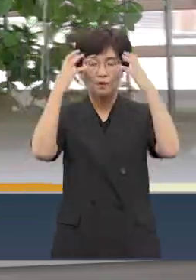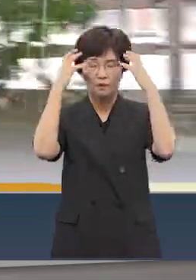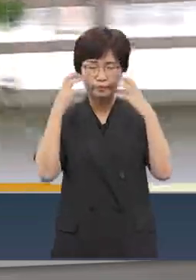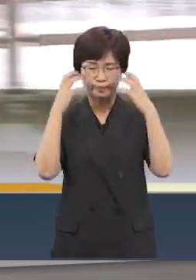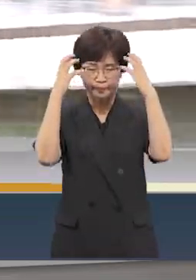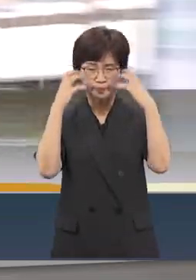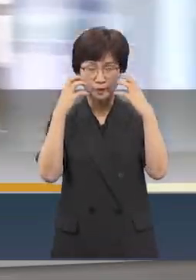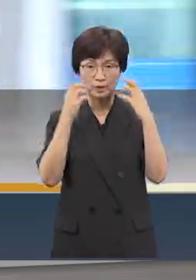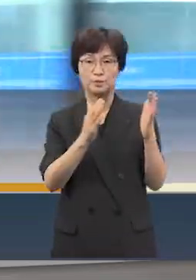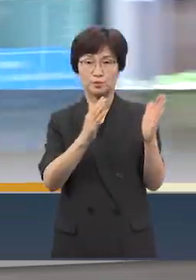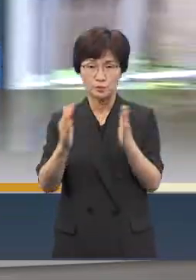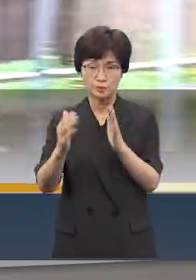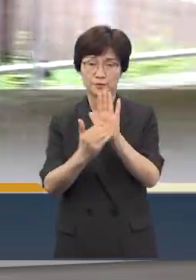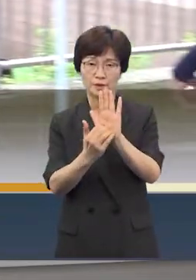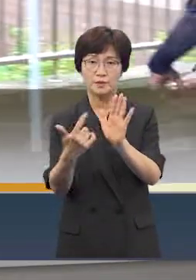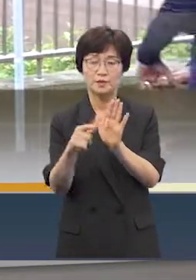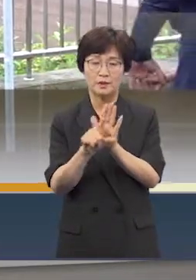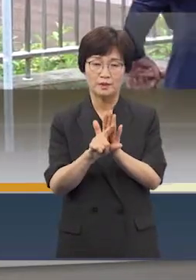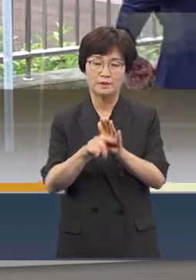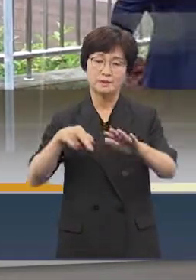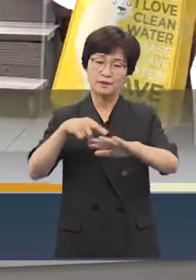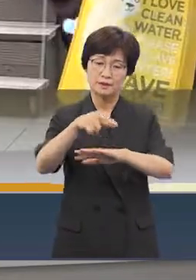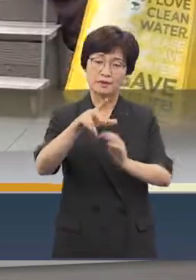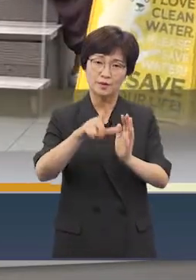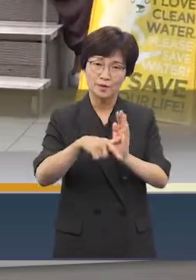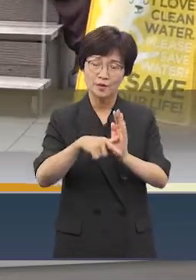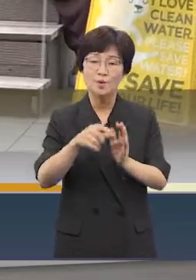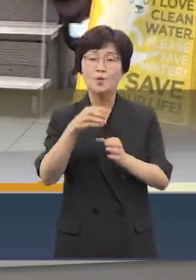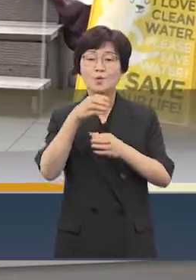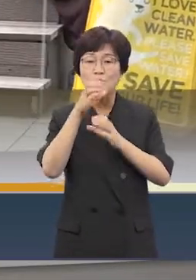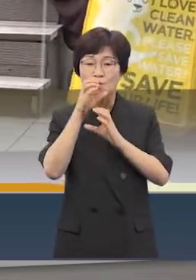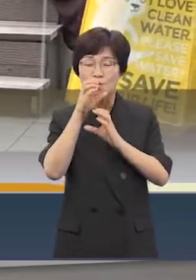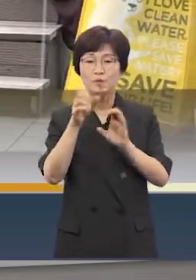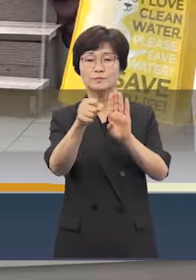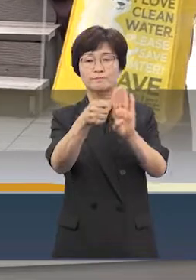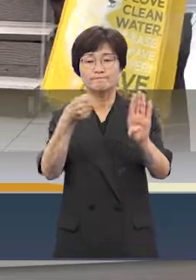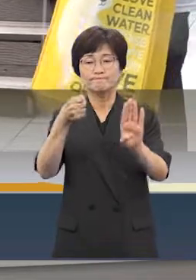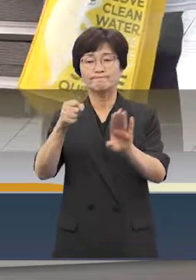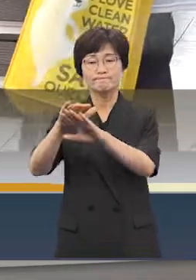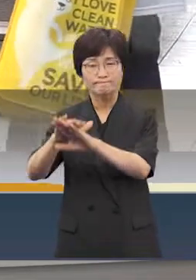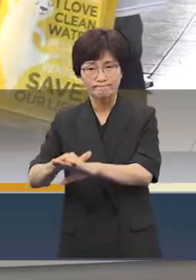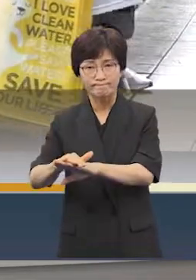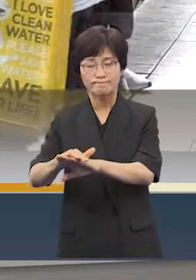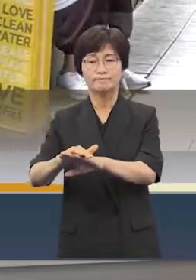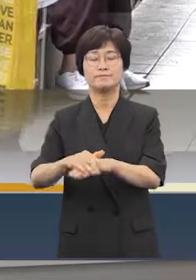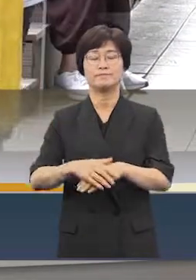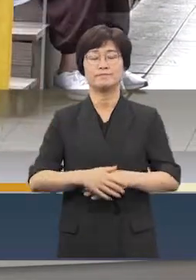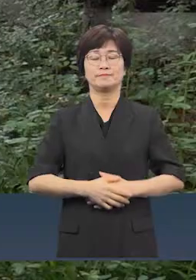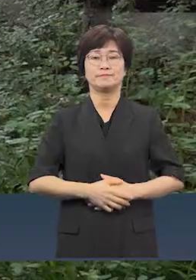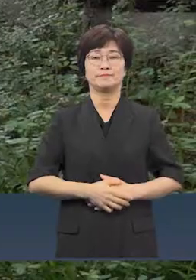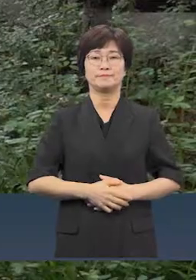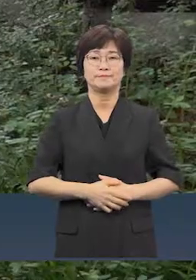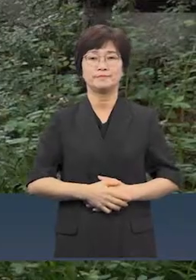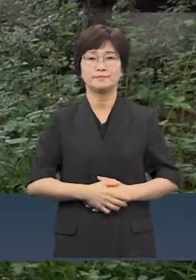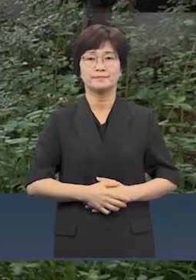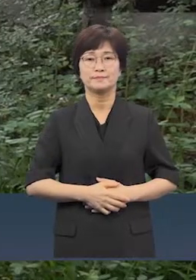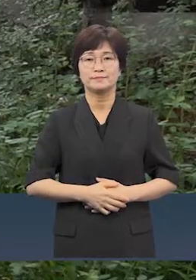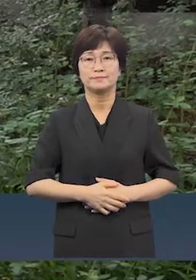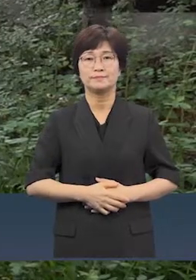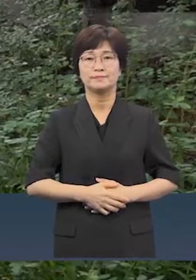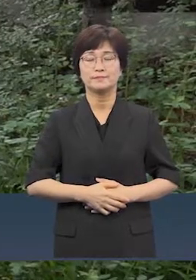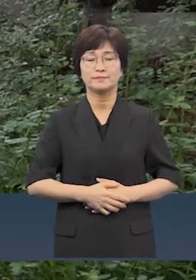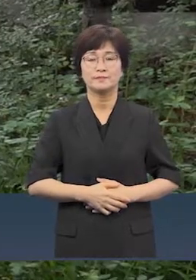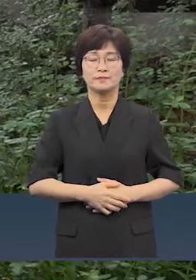고는 폭염대비 의 1 판으로 이 산책로 등 의 더위사냥 생수 냉장고를 비치해 운영하고 있습니다 나날이